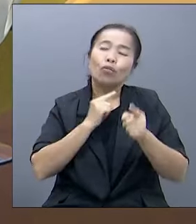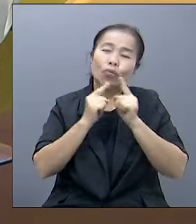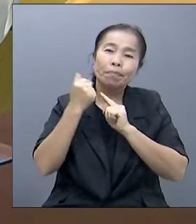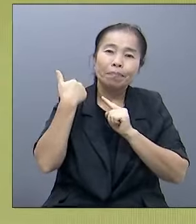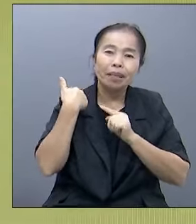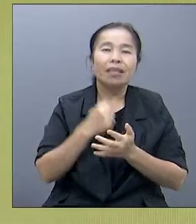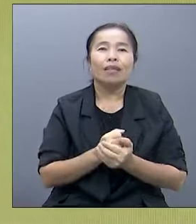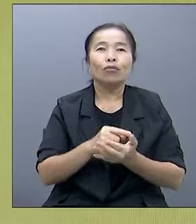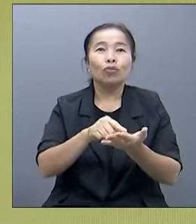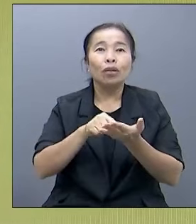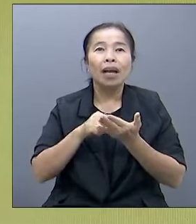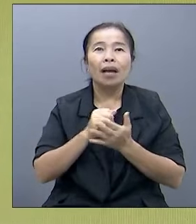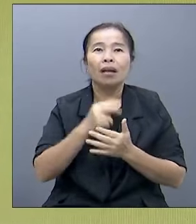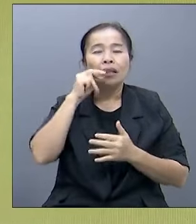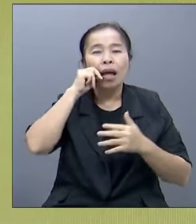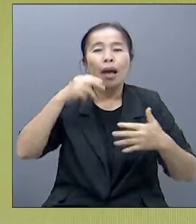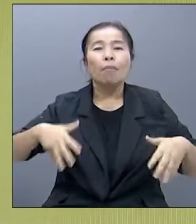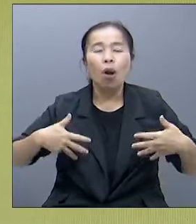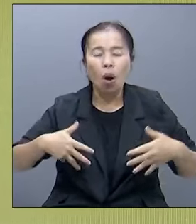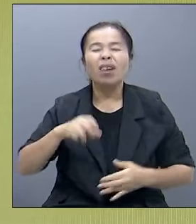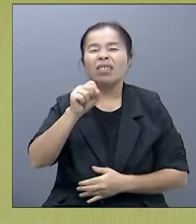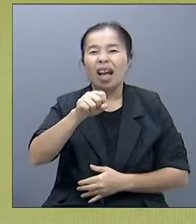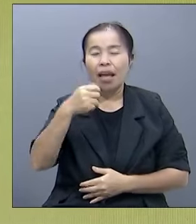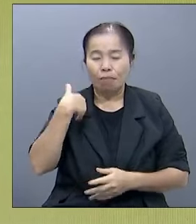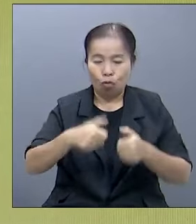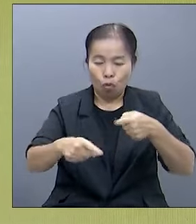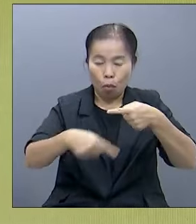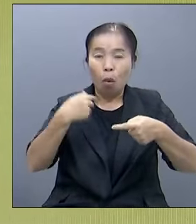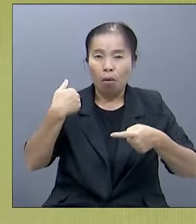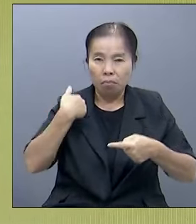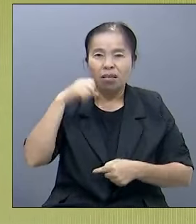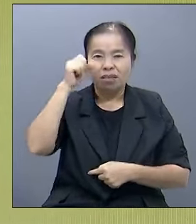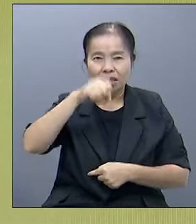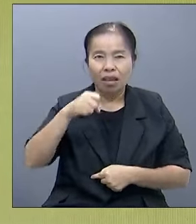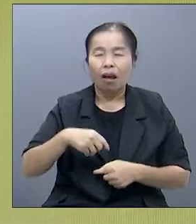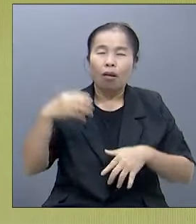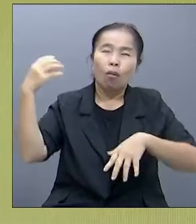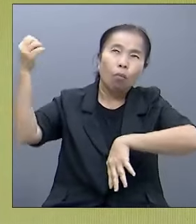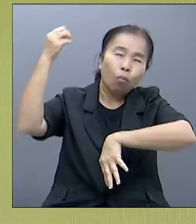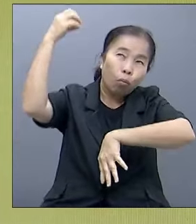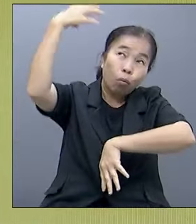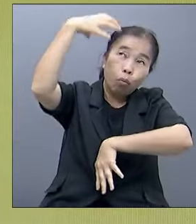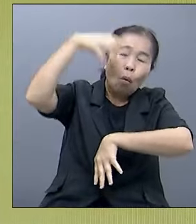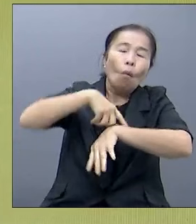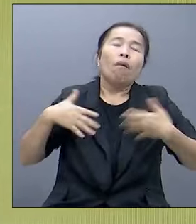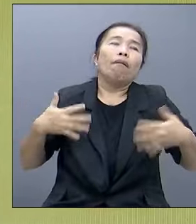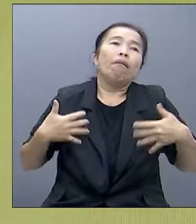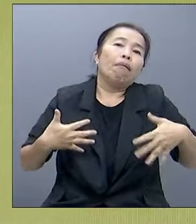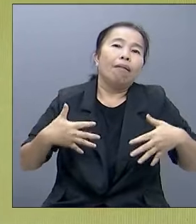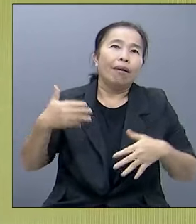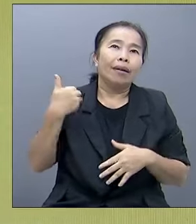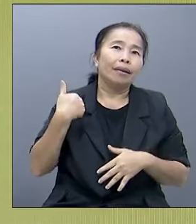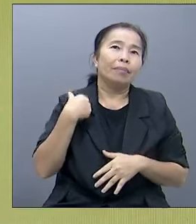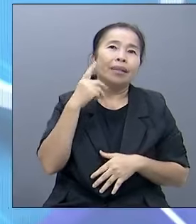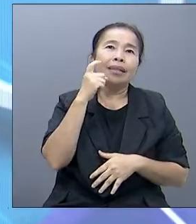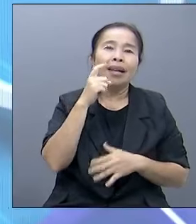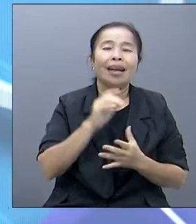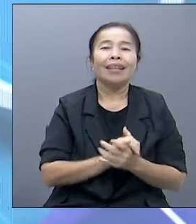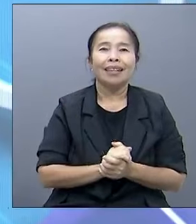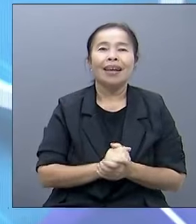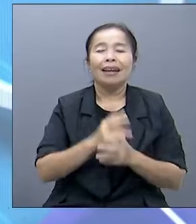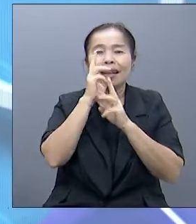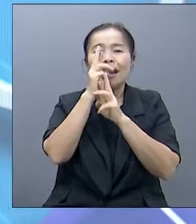องของกรณีน้ำร้ อ นก็มีส่งมาบอกว่าโอ้ลวกแทบสุกเลยค่ะให้ความรู้สึกเป็นชาบูทีเดียว ระวังกันนะครับ